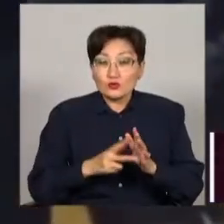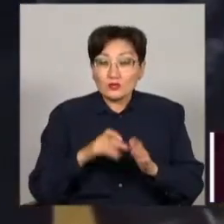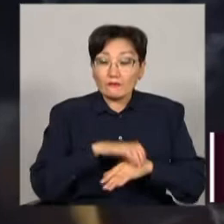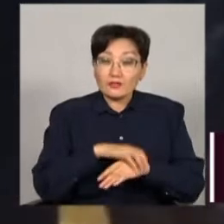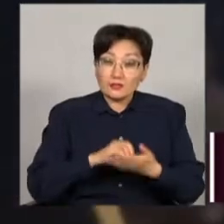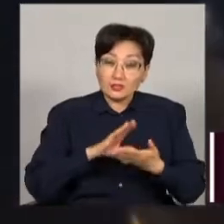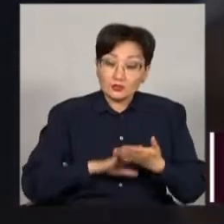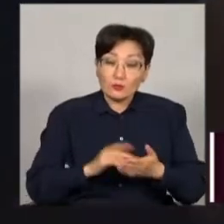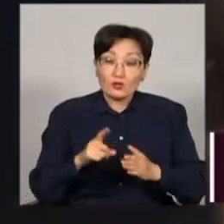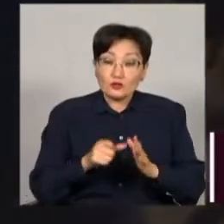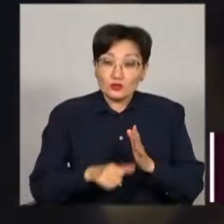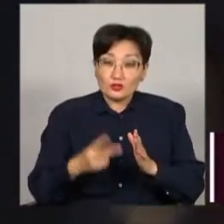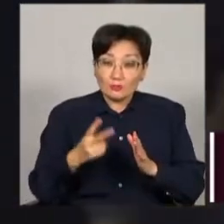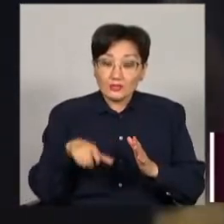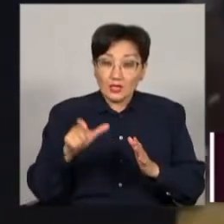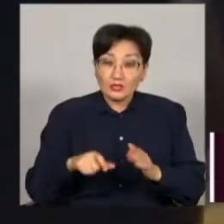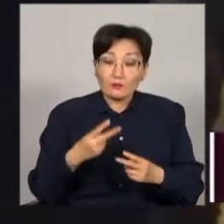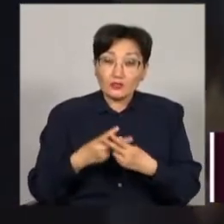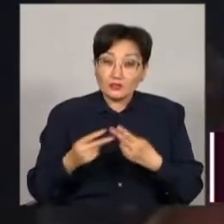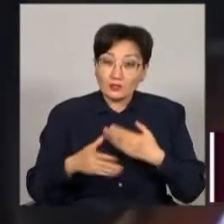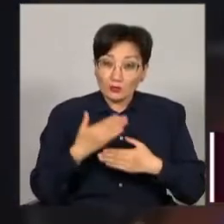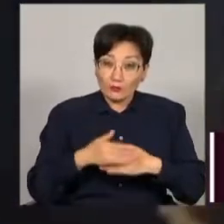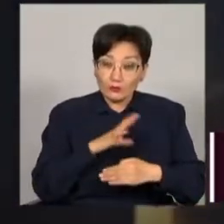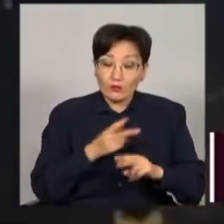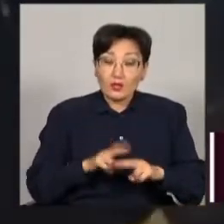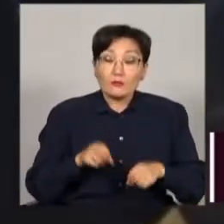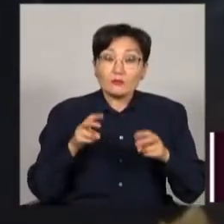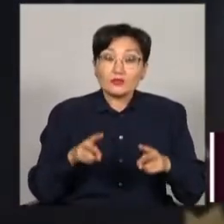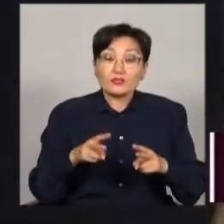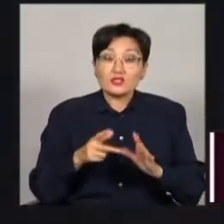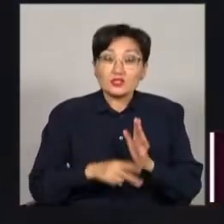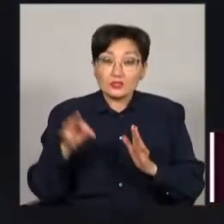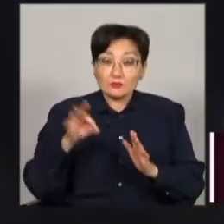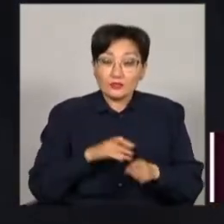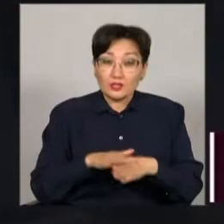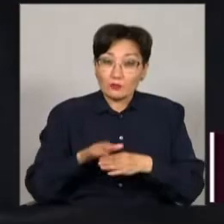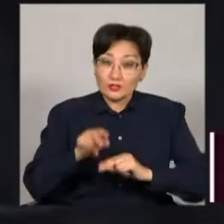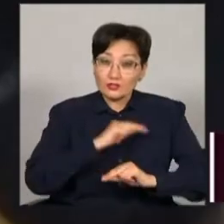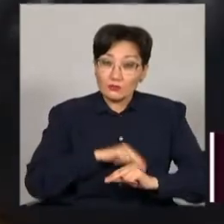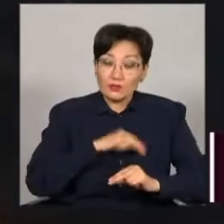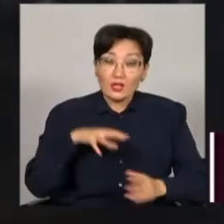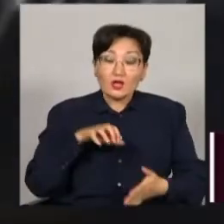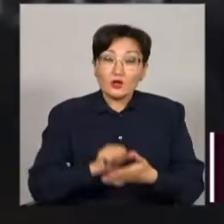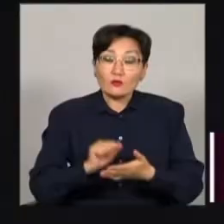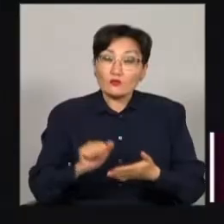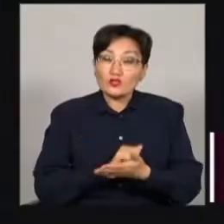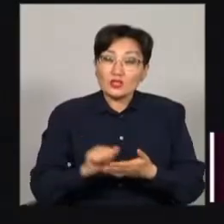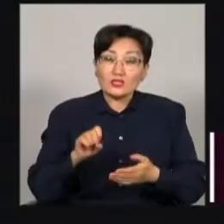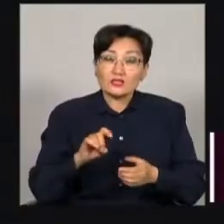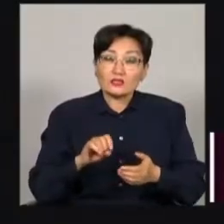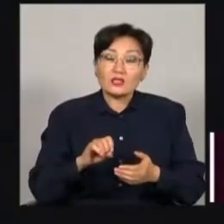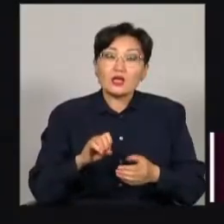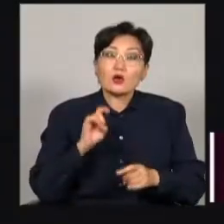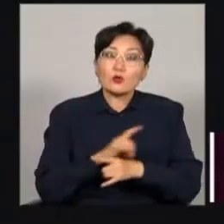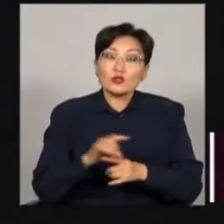тіркелген және 162 адам сотталған. Бұл қылмыстардың 80% орындалған жұмыстардың жалған актілеріне қол қою және